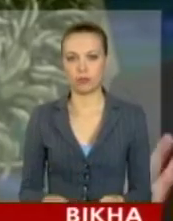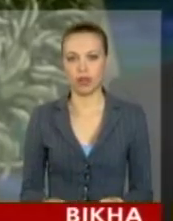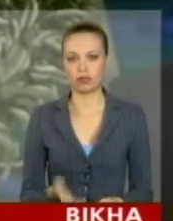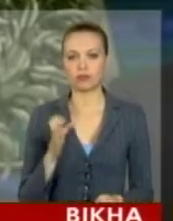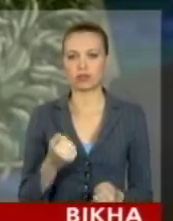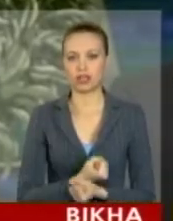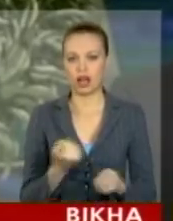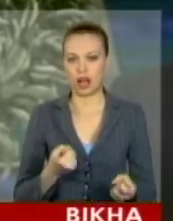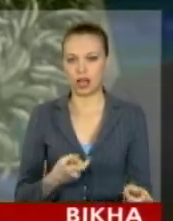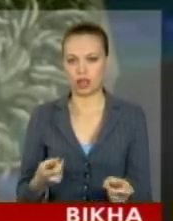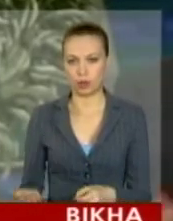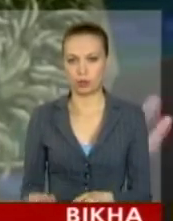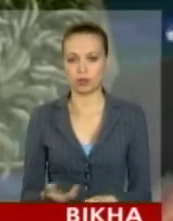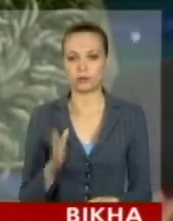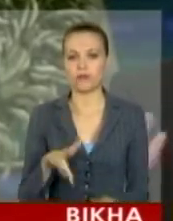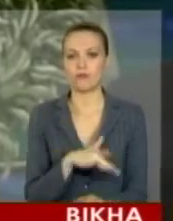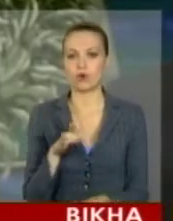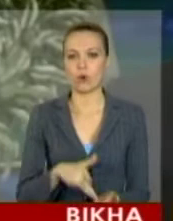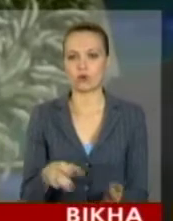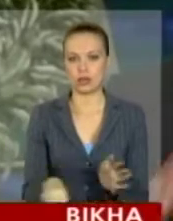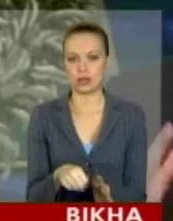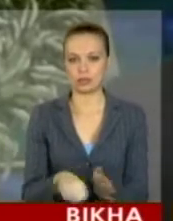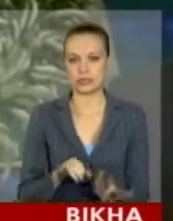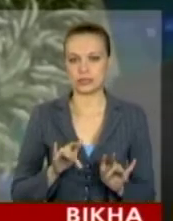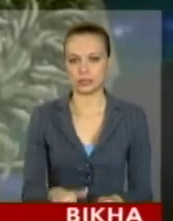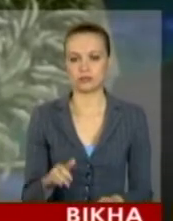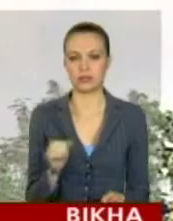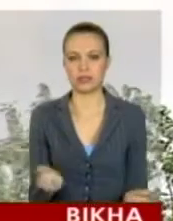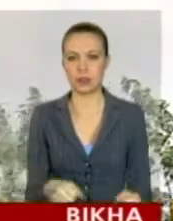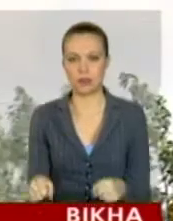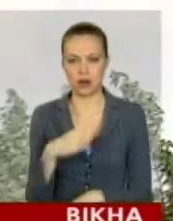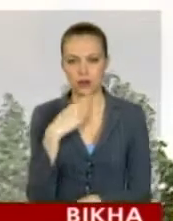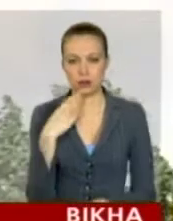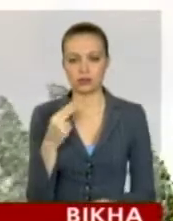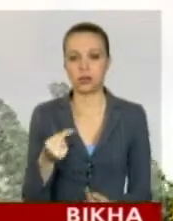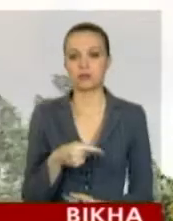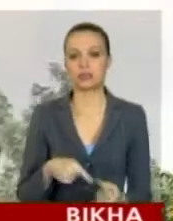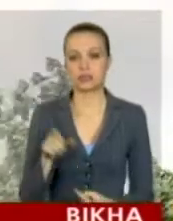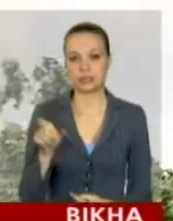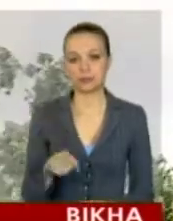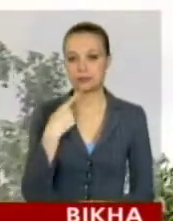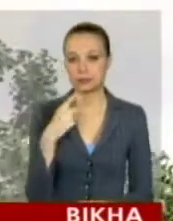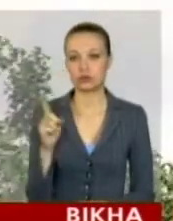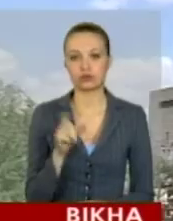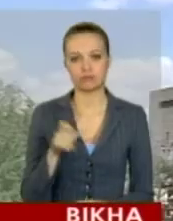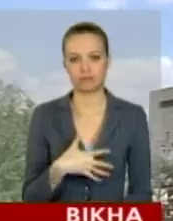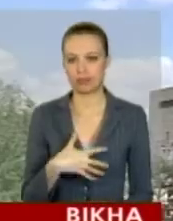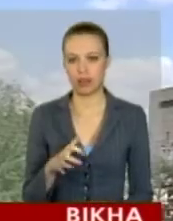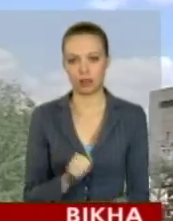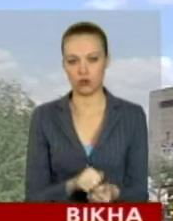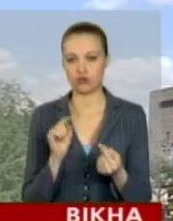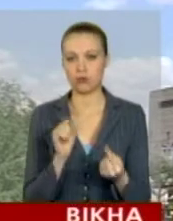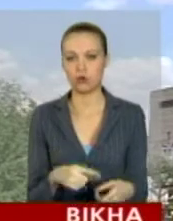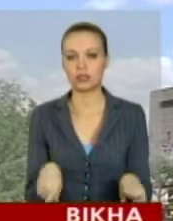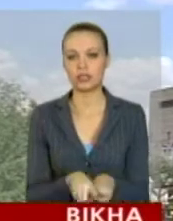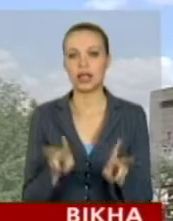с гранатометами. В городах бандитизм и мародерство. Бізнесмен також наголосив, він категорично проти